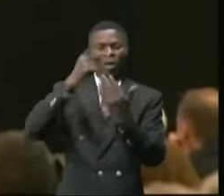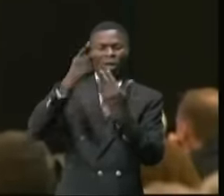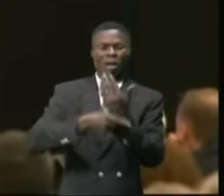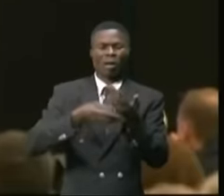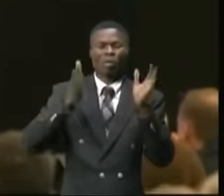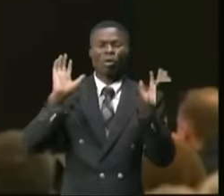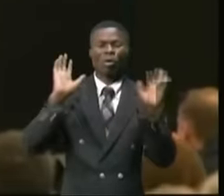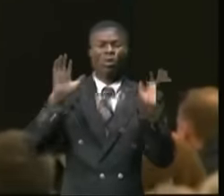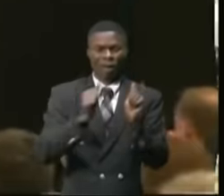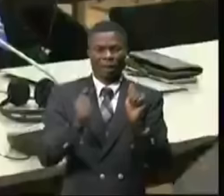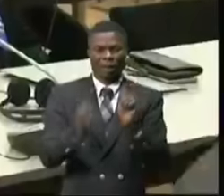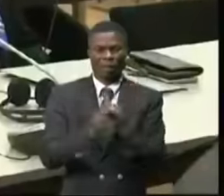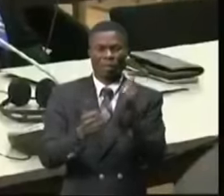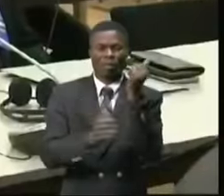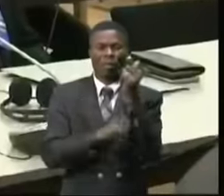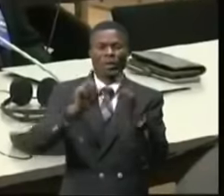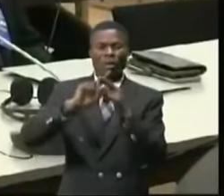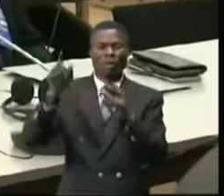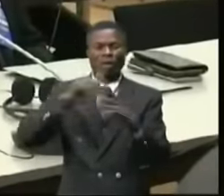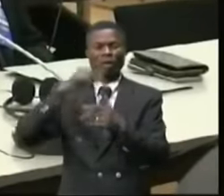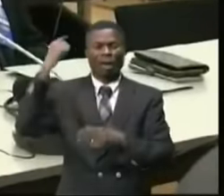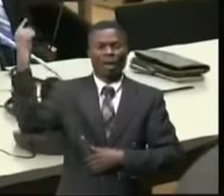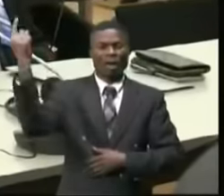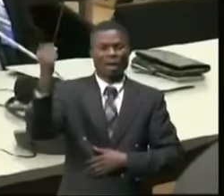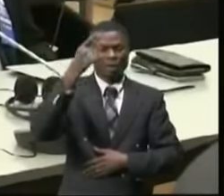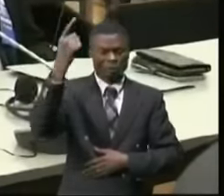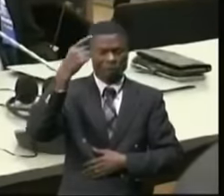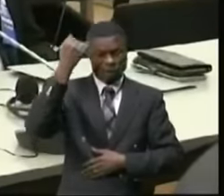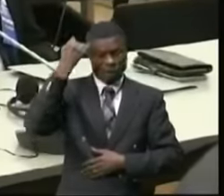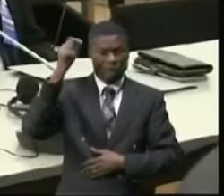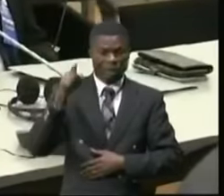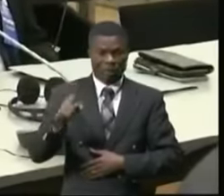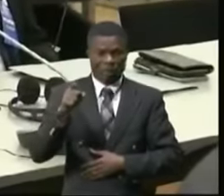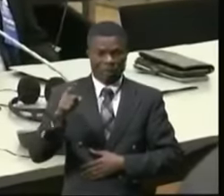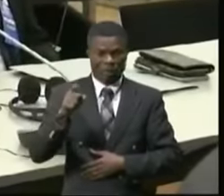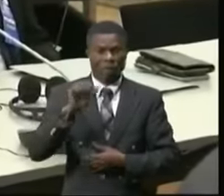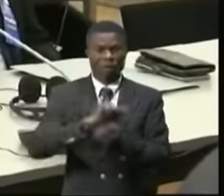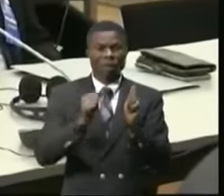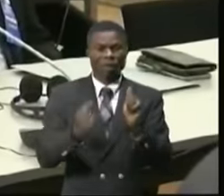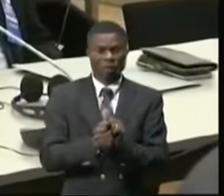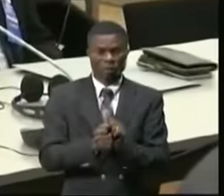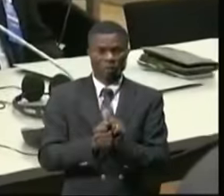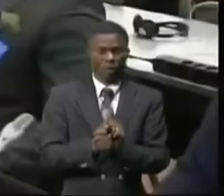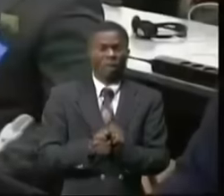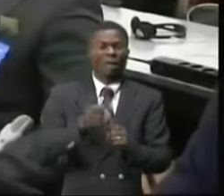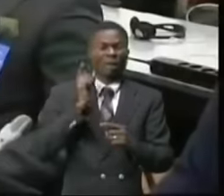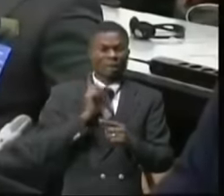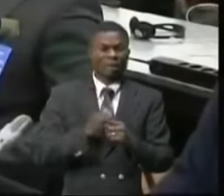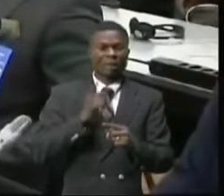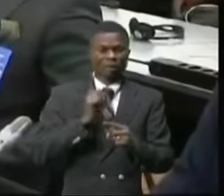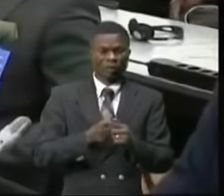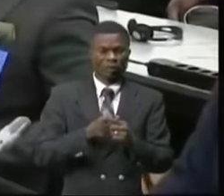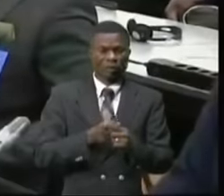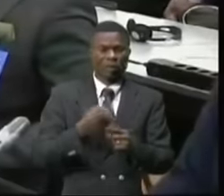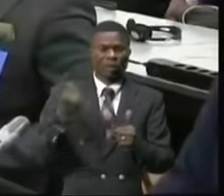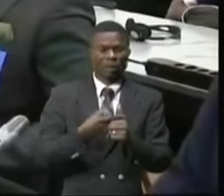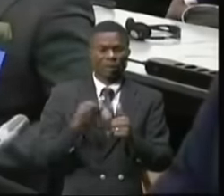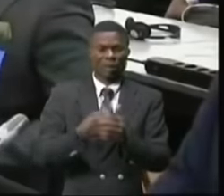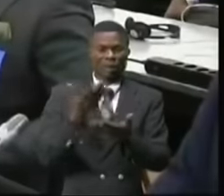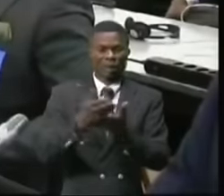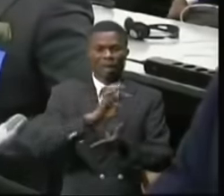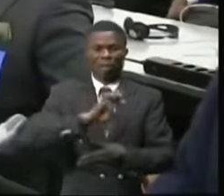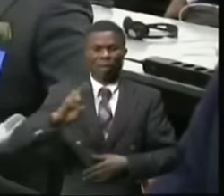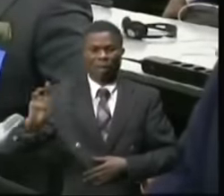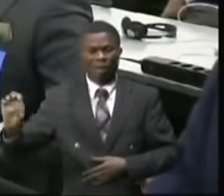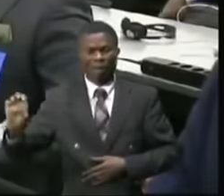sur la situation des réfugiés à travers le monde. Selon lui, la situation reste préoccupante, surtout dans la partie est